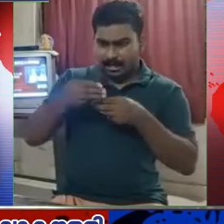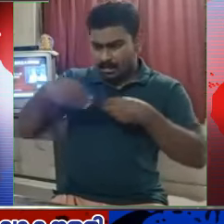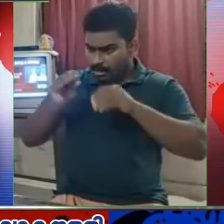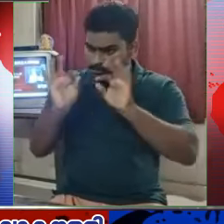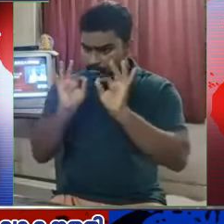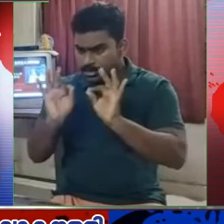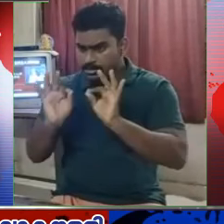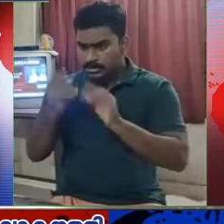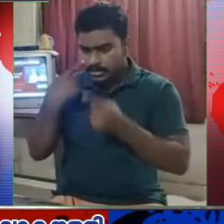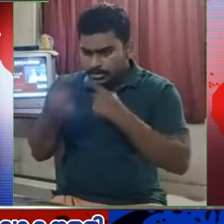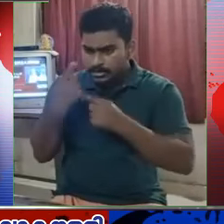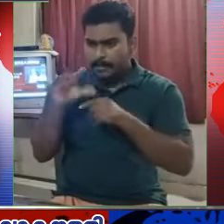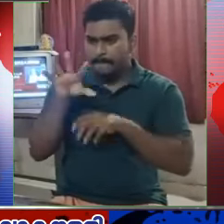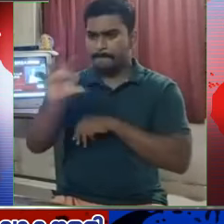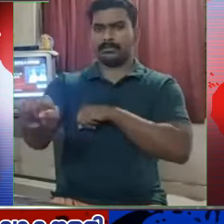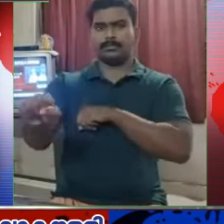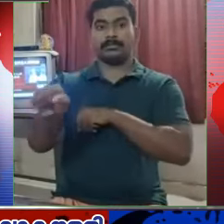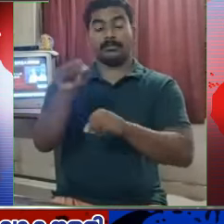ഓരോ ബാങ്ക് അധികൃതരോടും